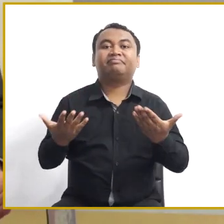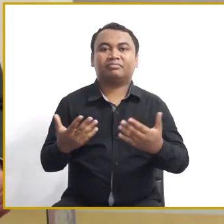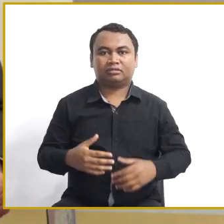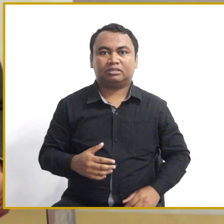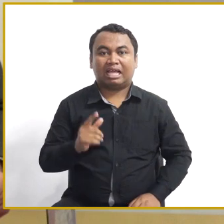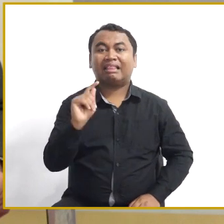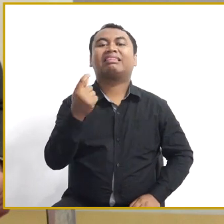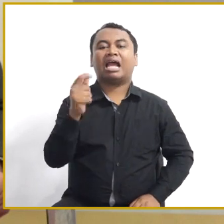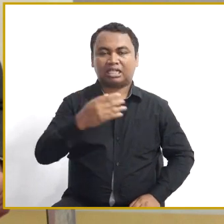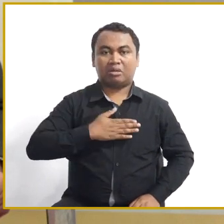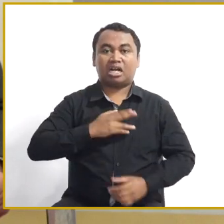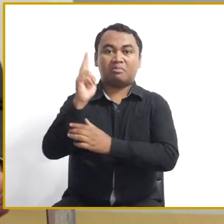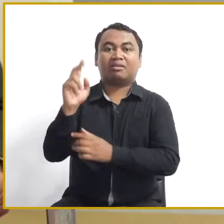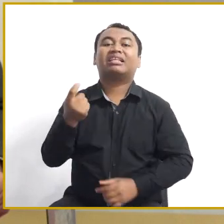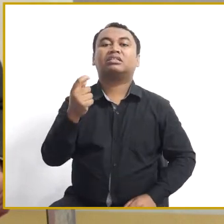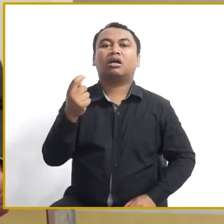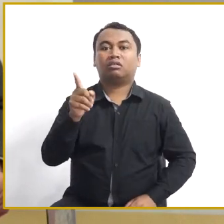tsy tany côte cuidan daoly